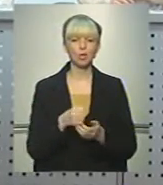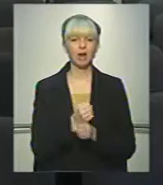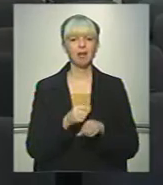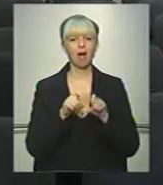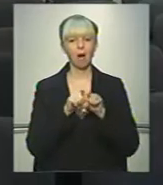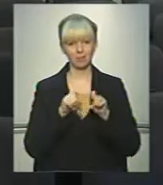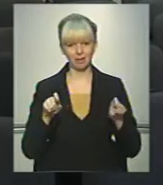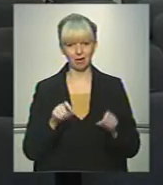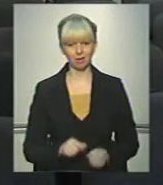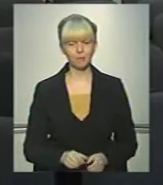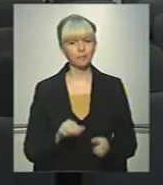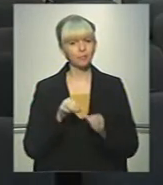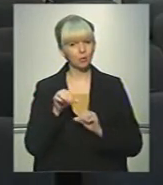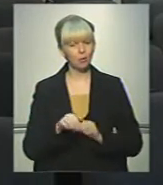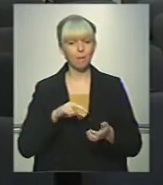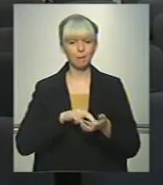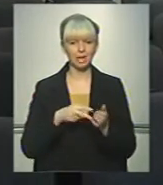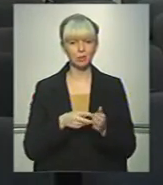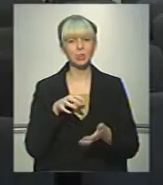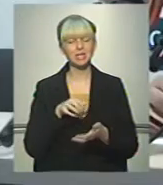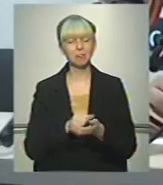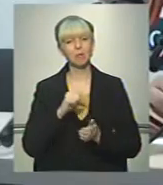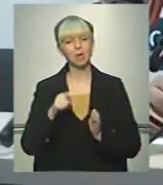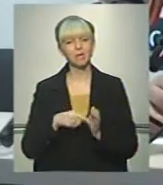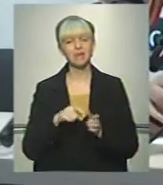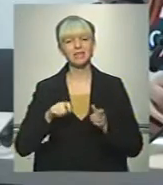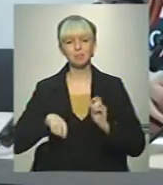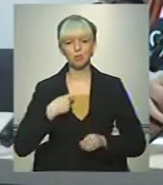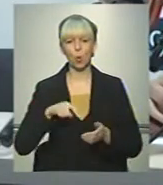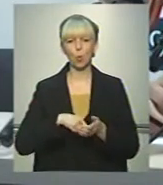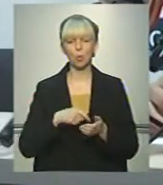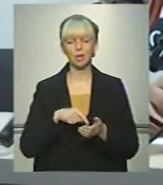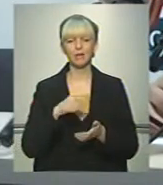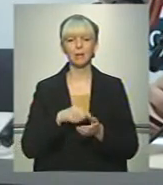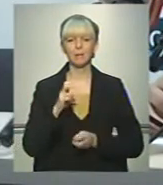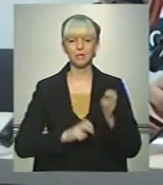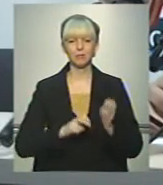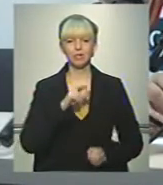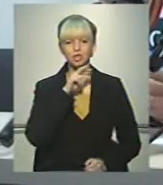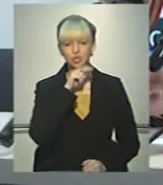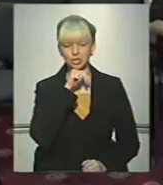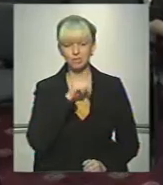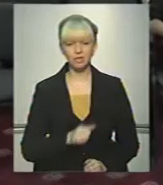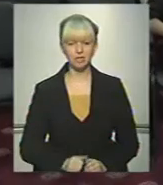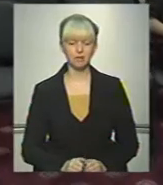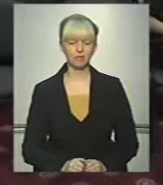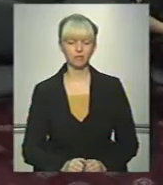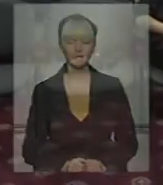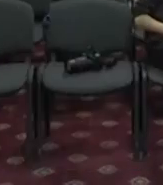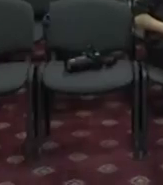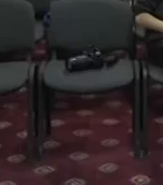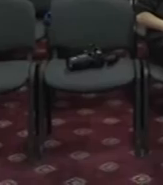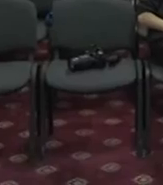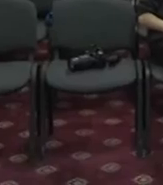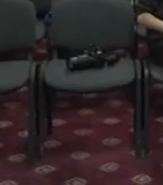аптеках. Окрім того, планує займатись питанням збиткових комунальних підприємств чернівців. Анастасія Кокоячук,